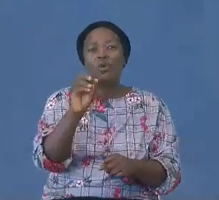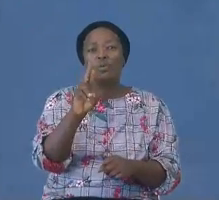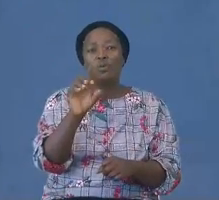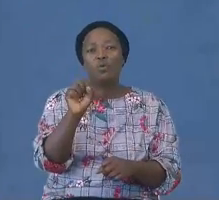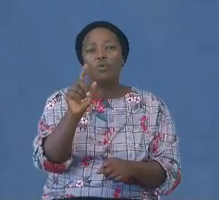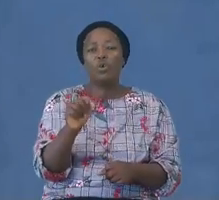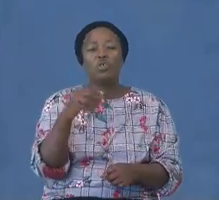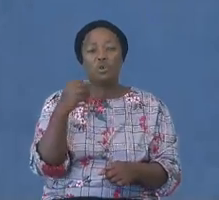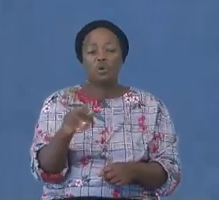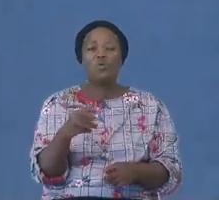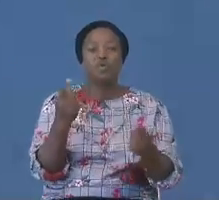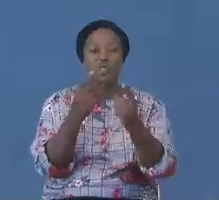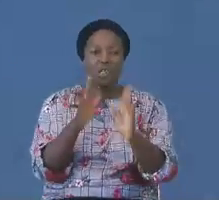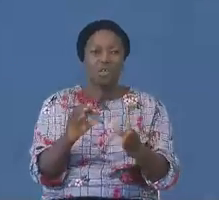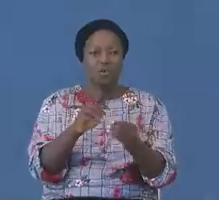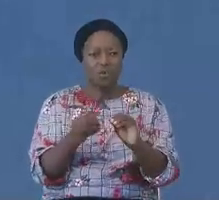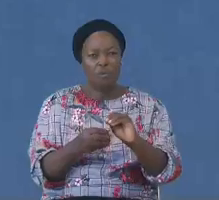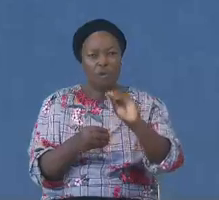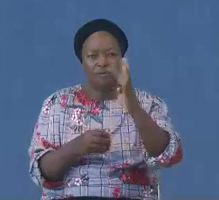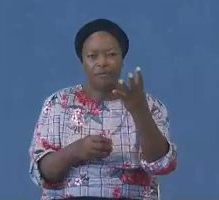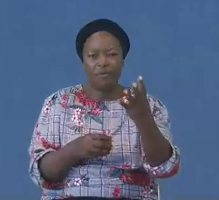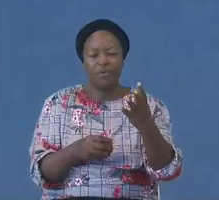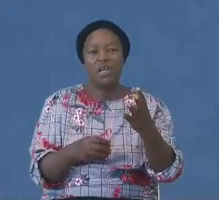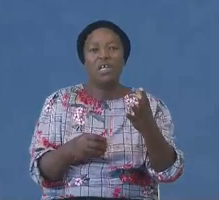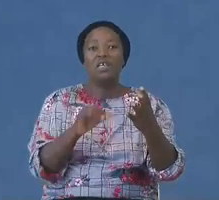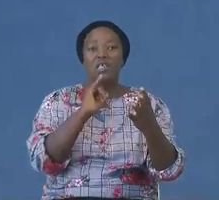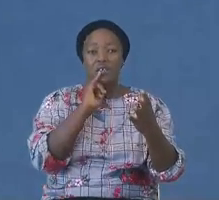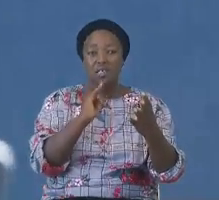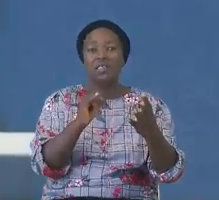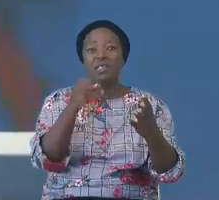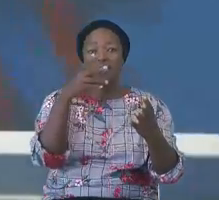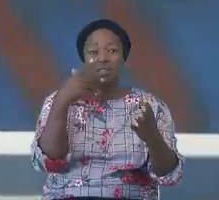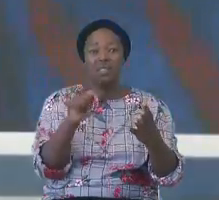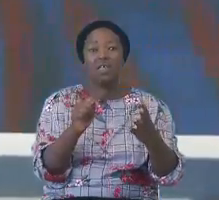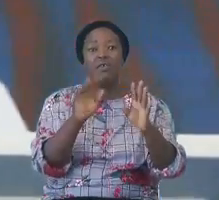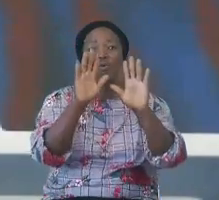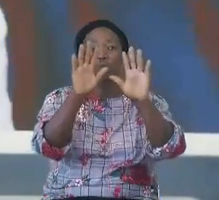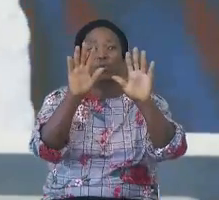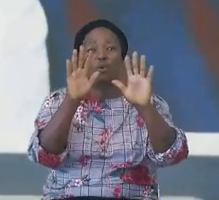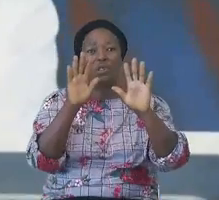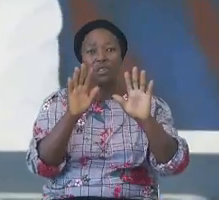salut pour le pire des pécheurs. Quatrièmement,